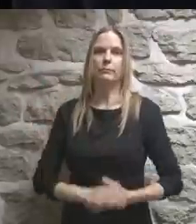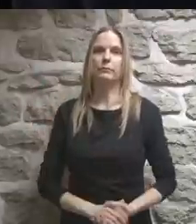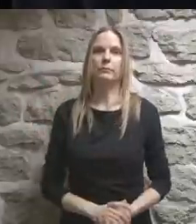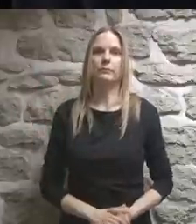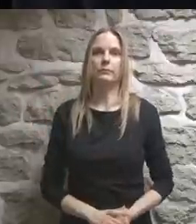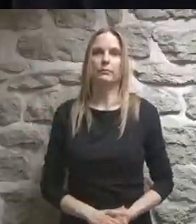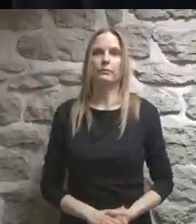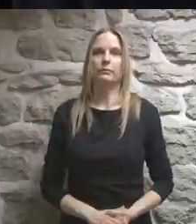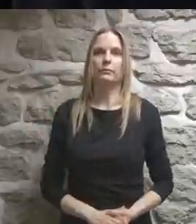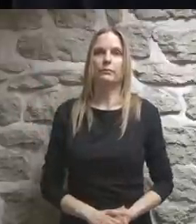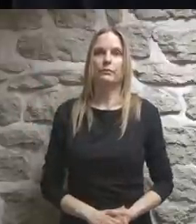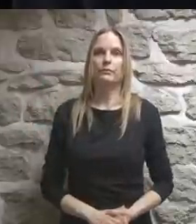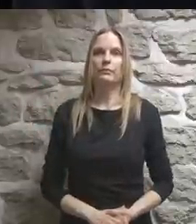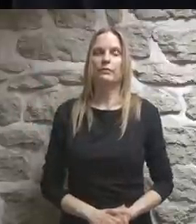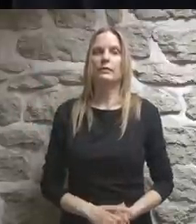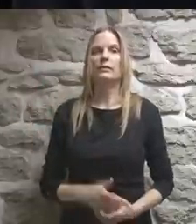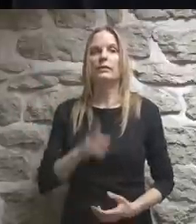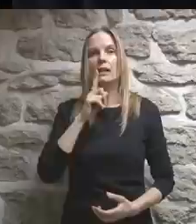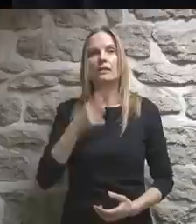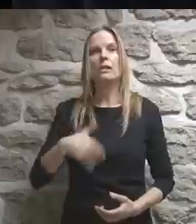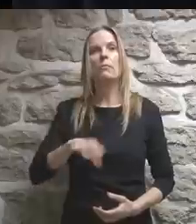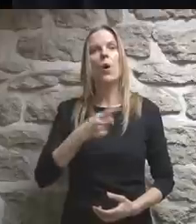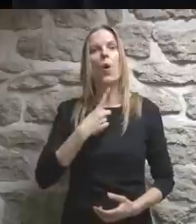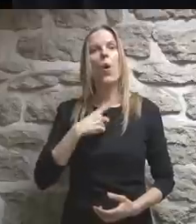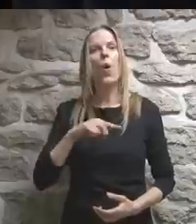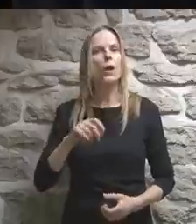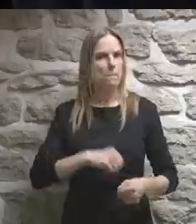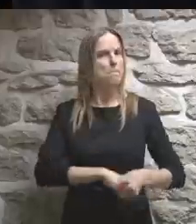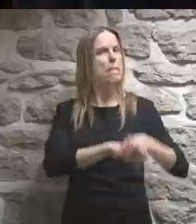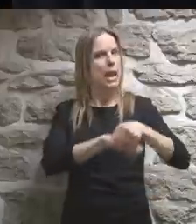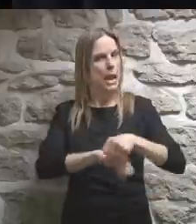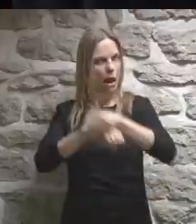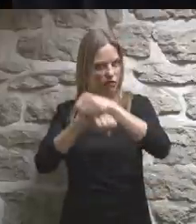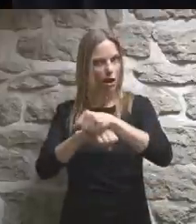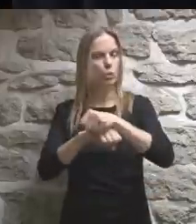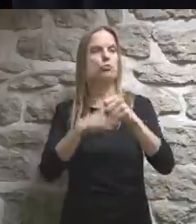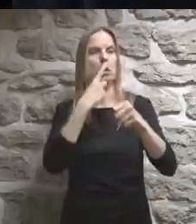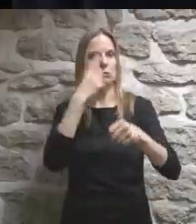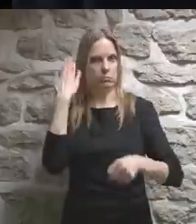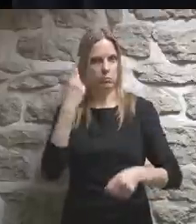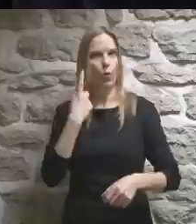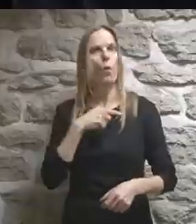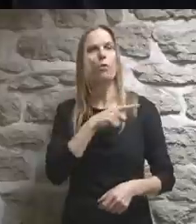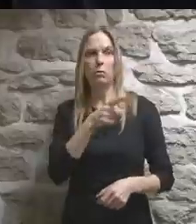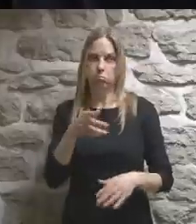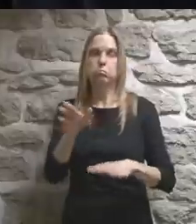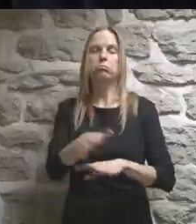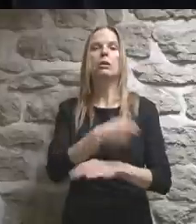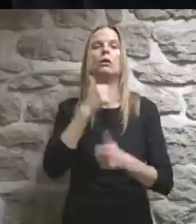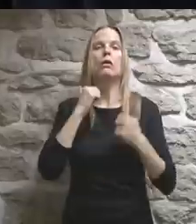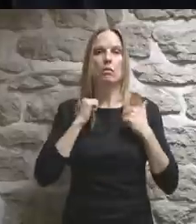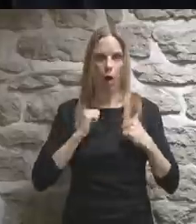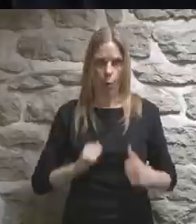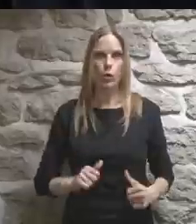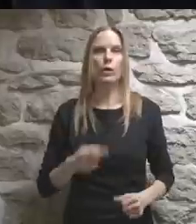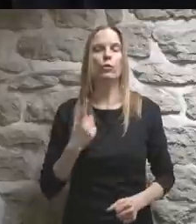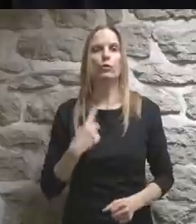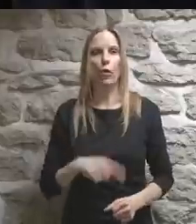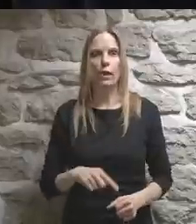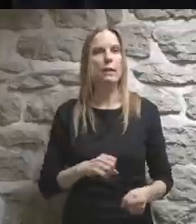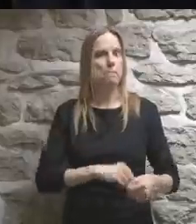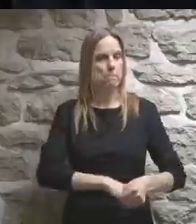ja nii edasi. Meil on olnud siin mõned meeleavaldused, need on möödunud vägagi rahulikult, on olnud meeleavaldused